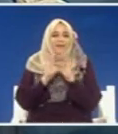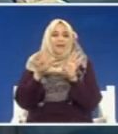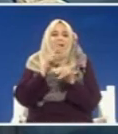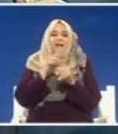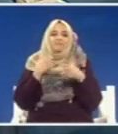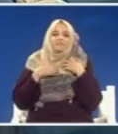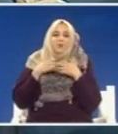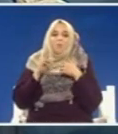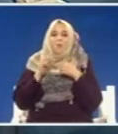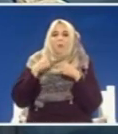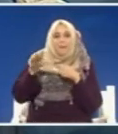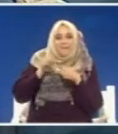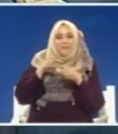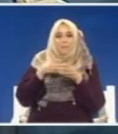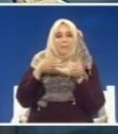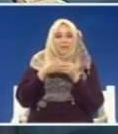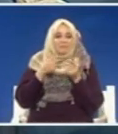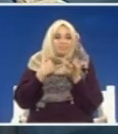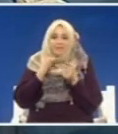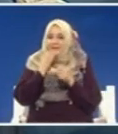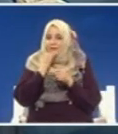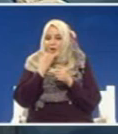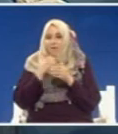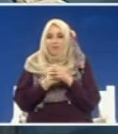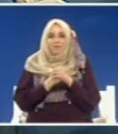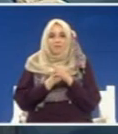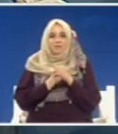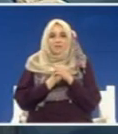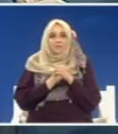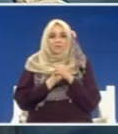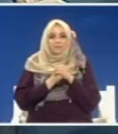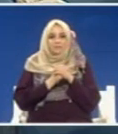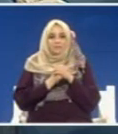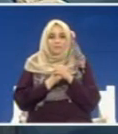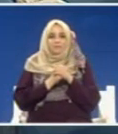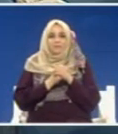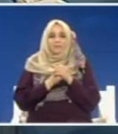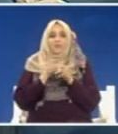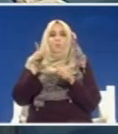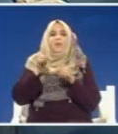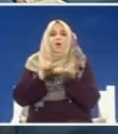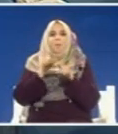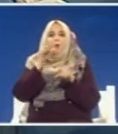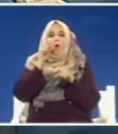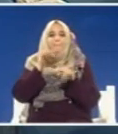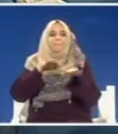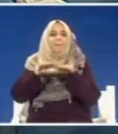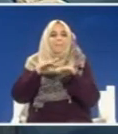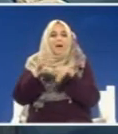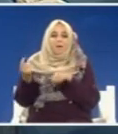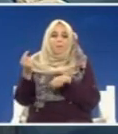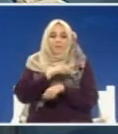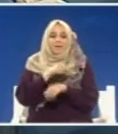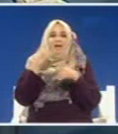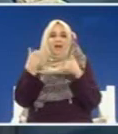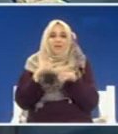واضح. معايا؟ واضح ان شاء الله. وانا كي جيت من فرنسا ما كانش مطلقني، هو بالعاني جابني هنا الجزائر وطلقني هنا في الجزائر وانا كنت